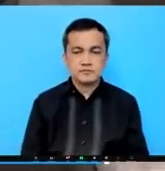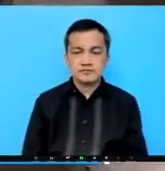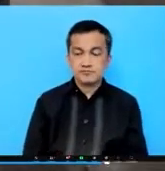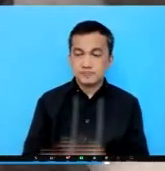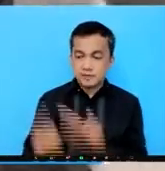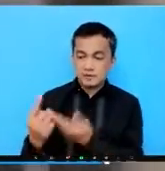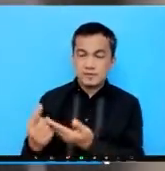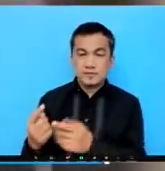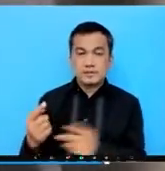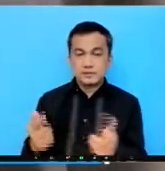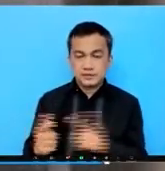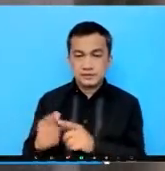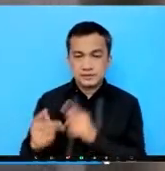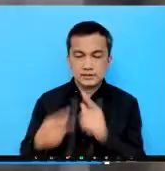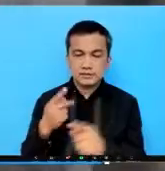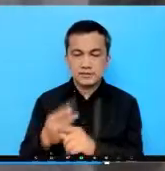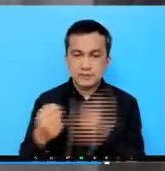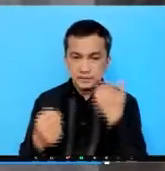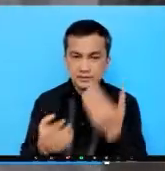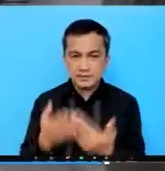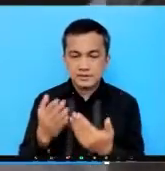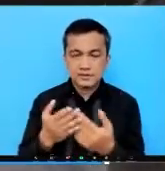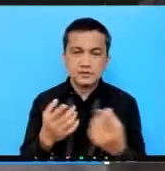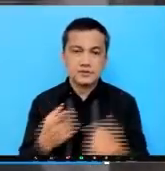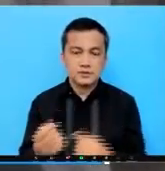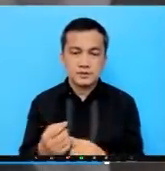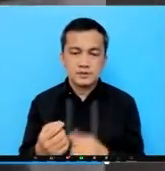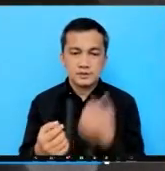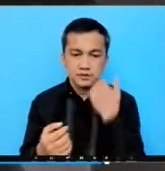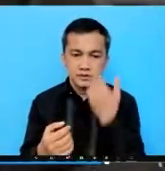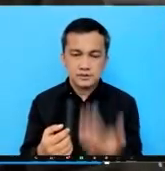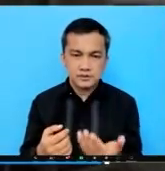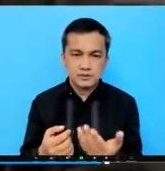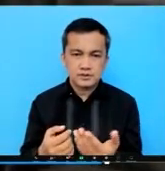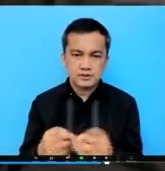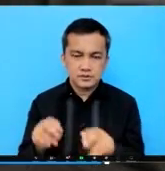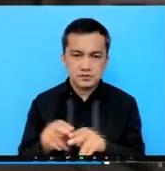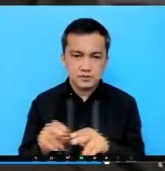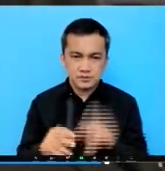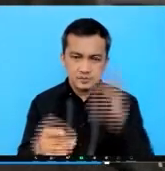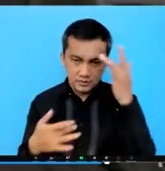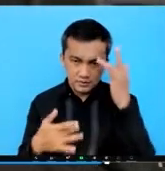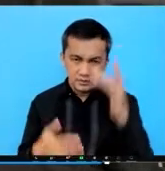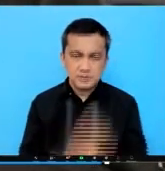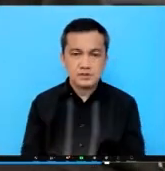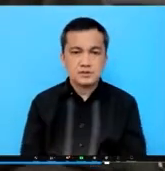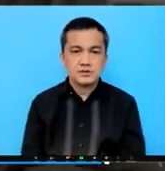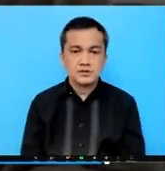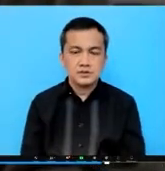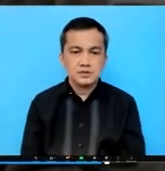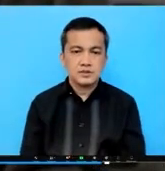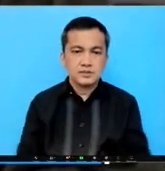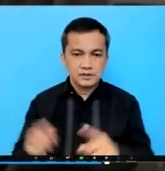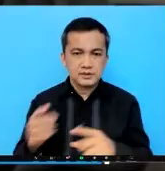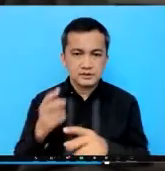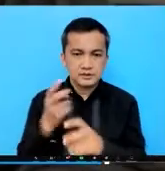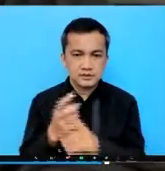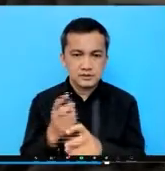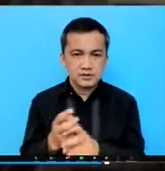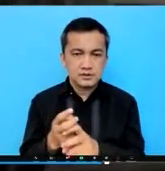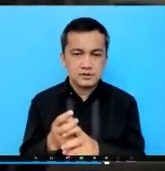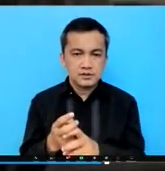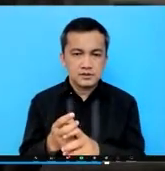madali talagang gawin is yung mga namatay sa karaniwang sakit. Iba rin po yung hirap naman ng